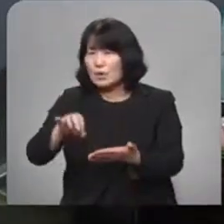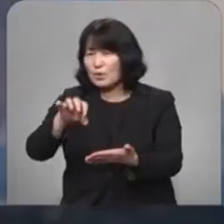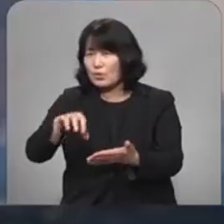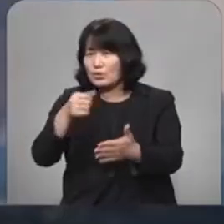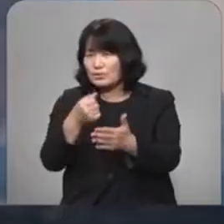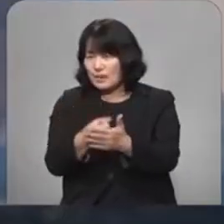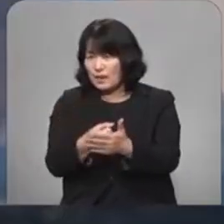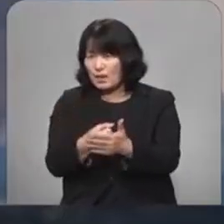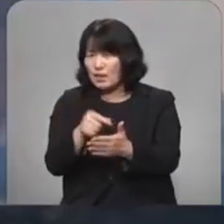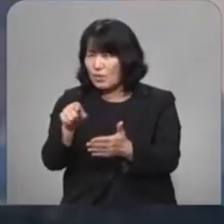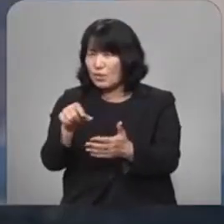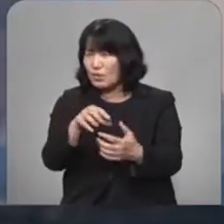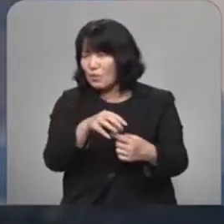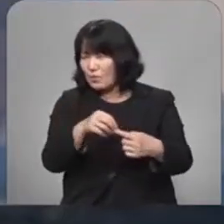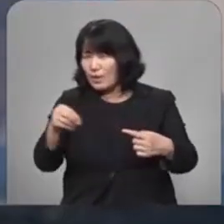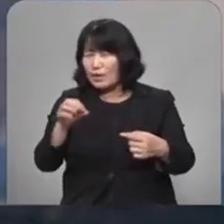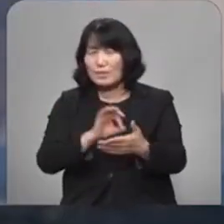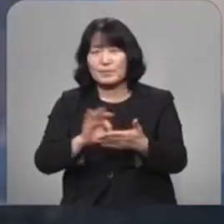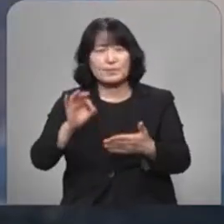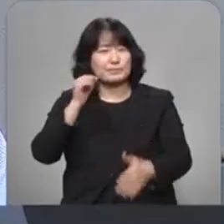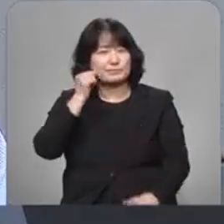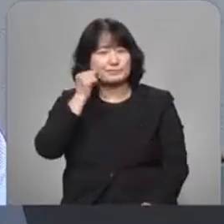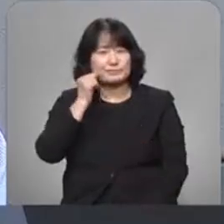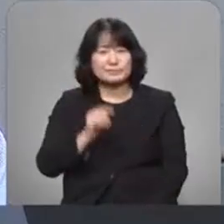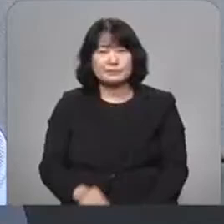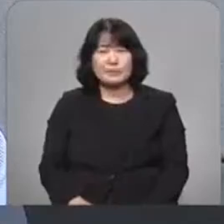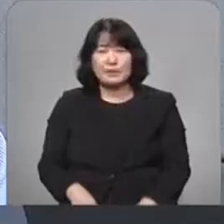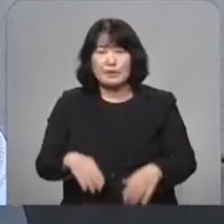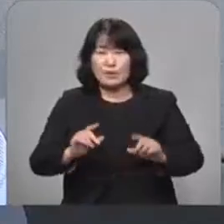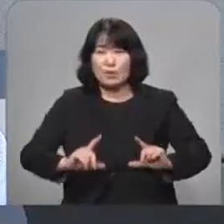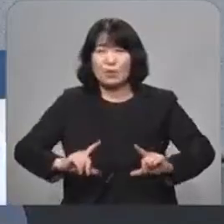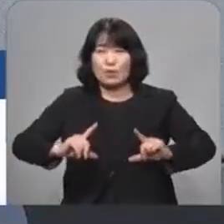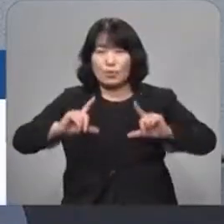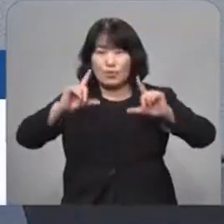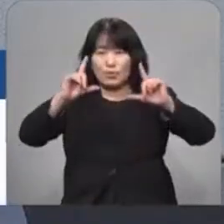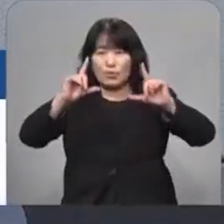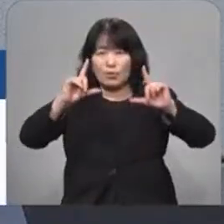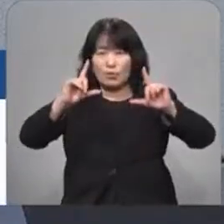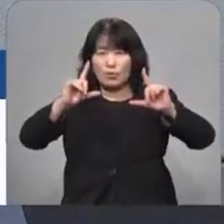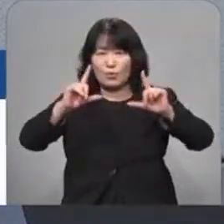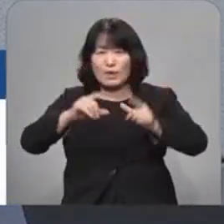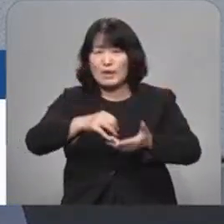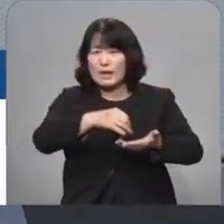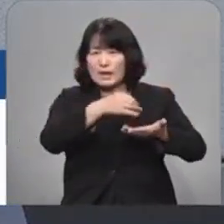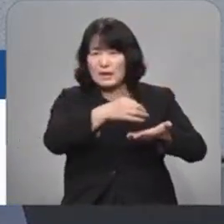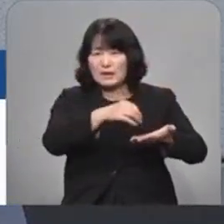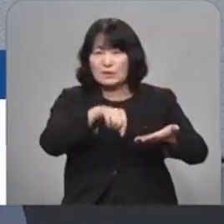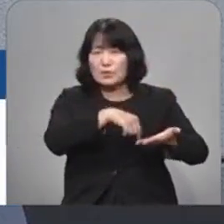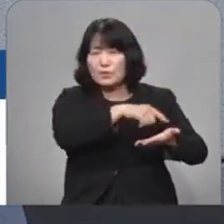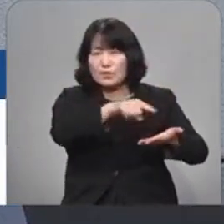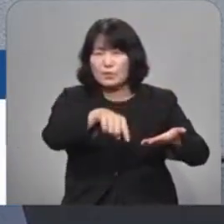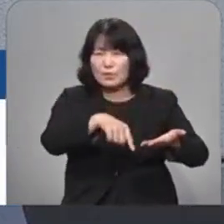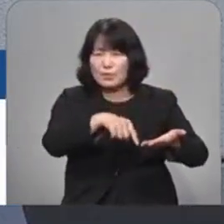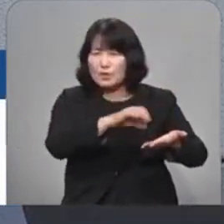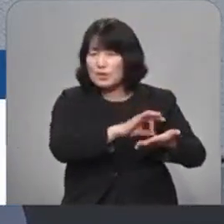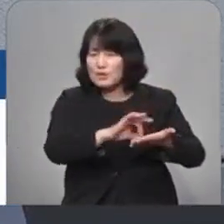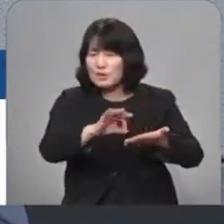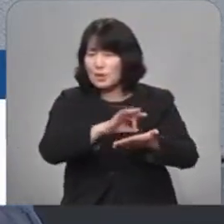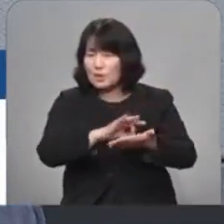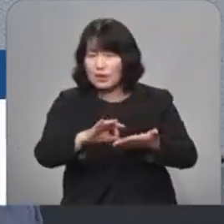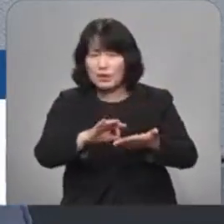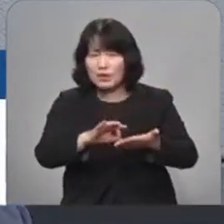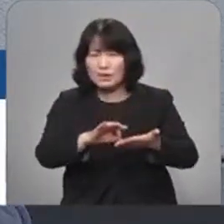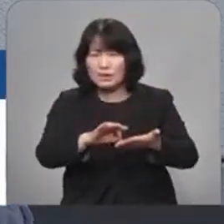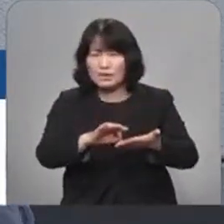있어 더는 쓸 수 없는 돈입니다 올해 또 통합재정 안정화 기금을 쓰기에는